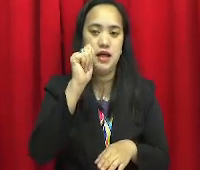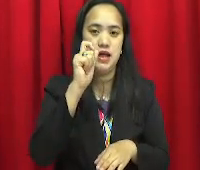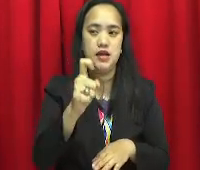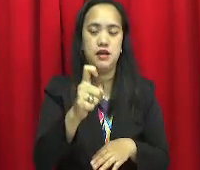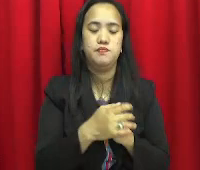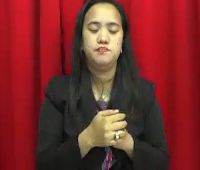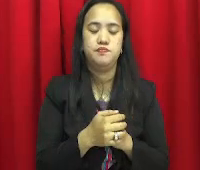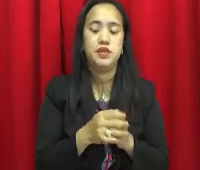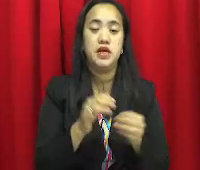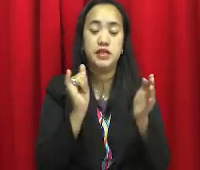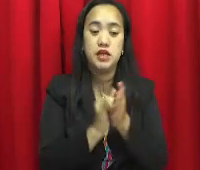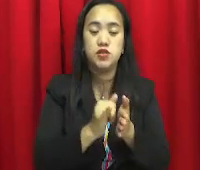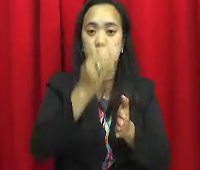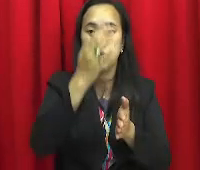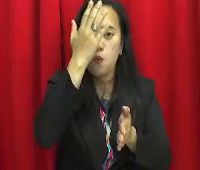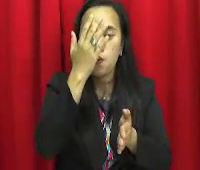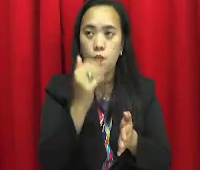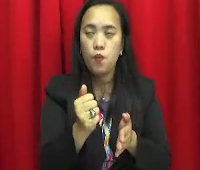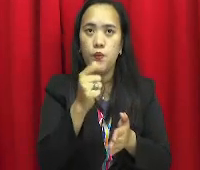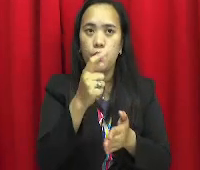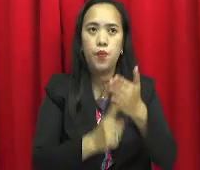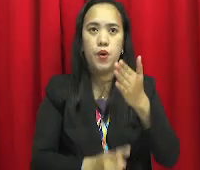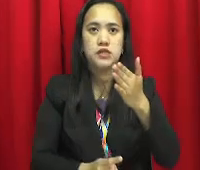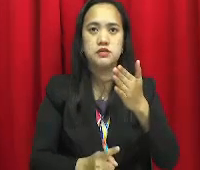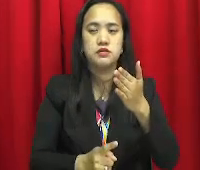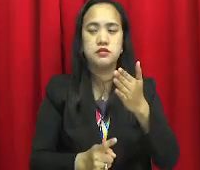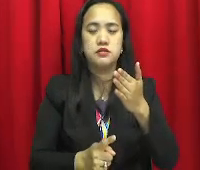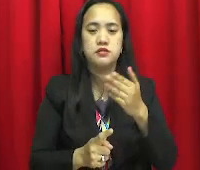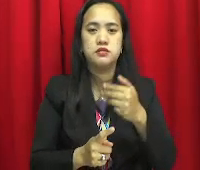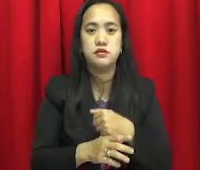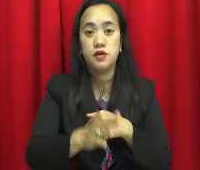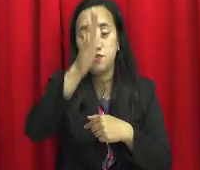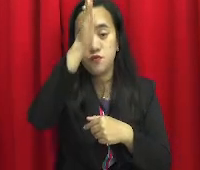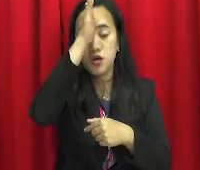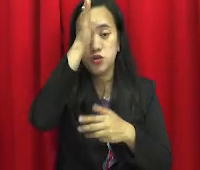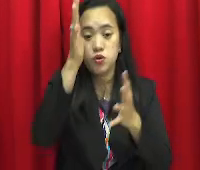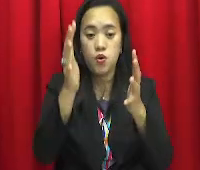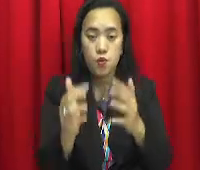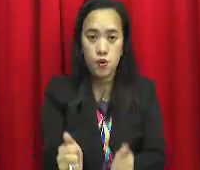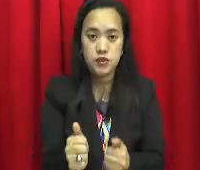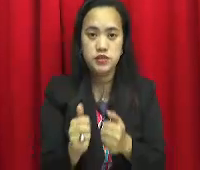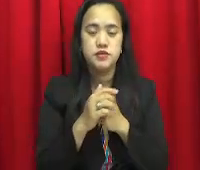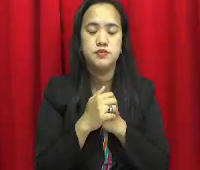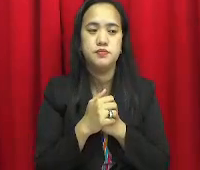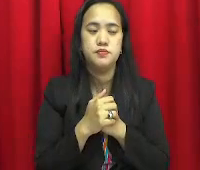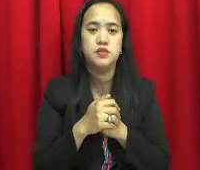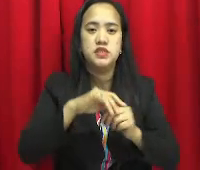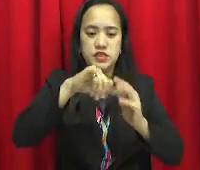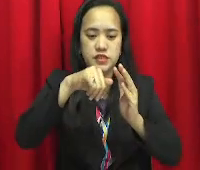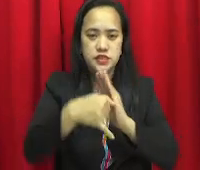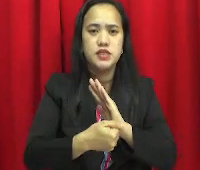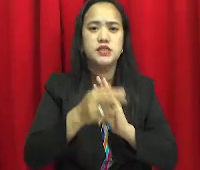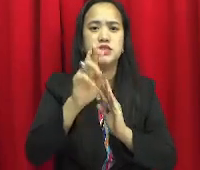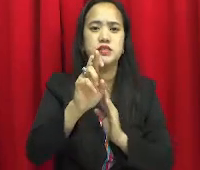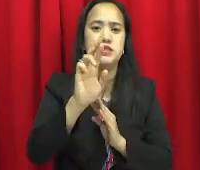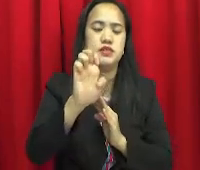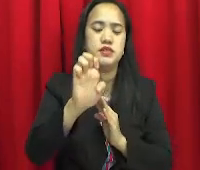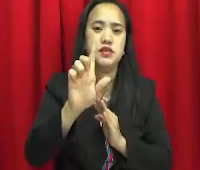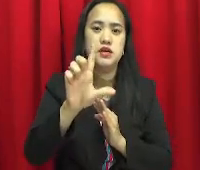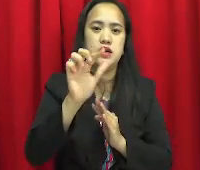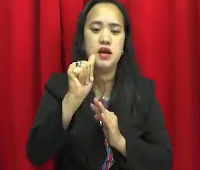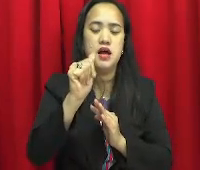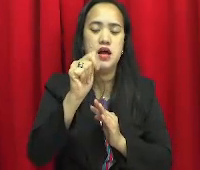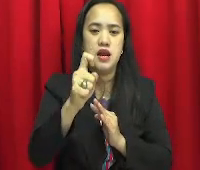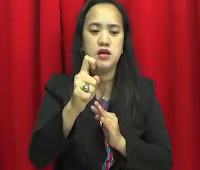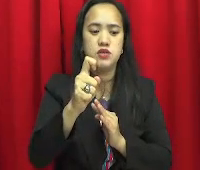mangyari lagi ng pamilya, ng padre di pamilya, ng asawang babae. Yan lagi ang gusto mangyari. Relax naman tayo. Pero kung